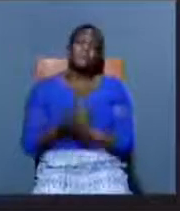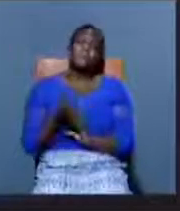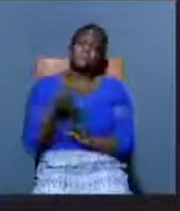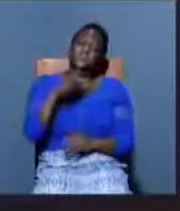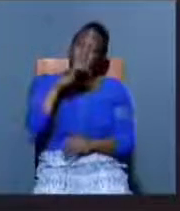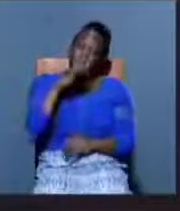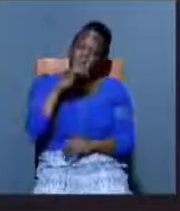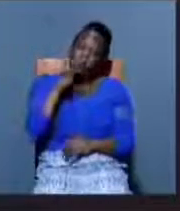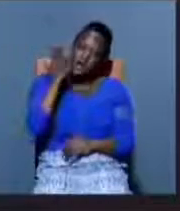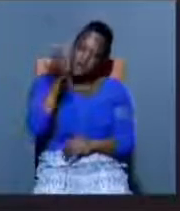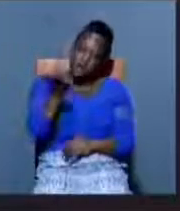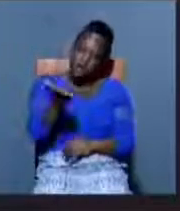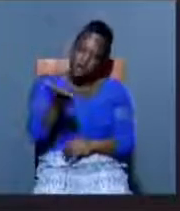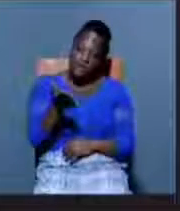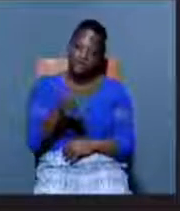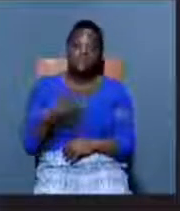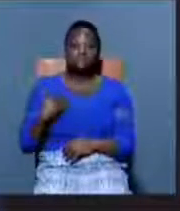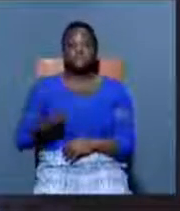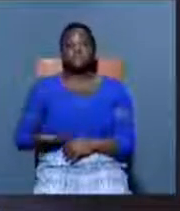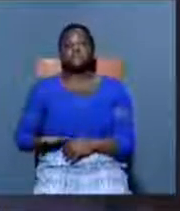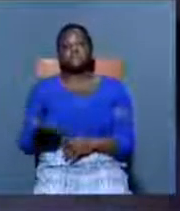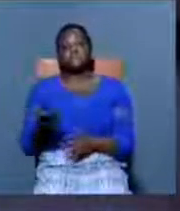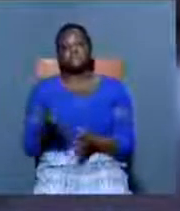kulalamika wewe ni mwanamke.